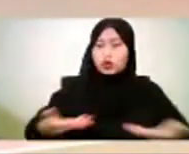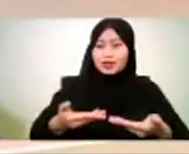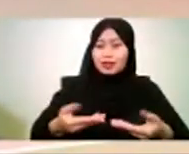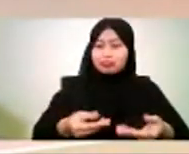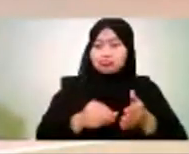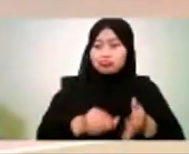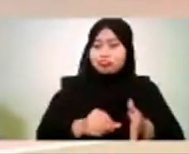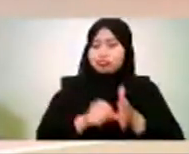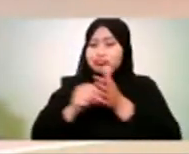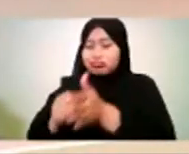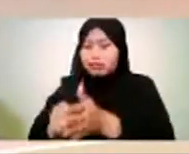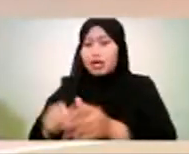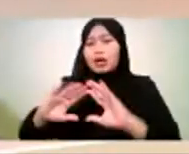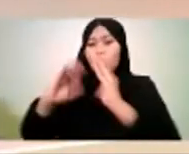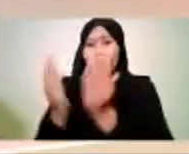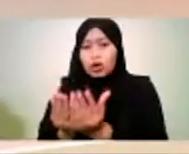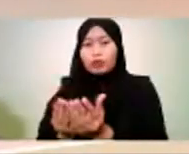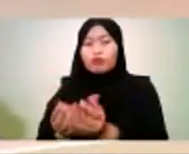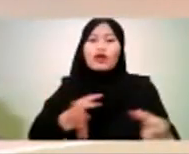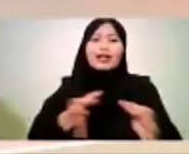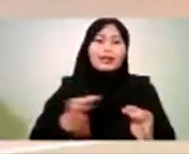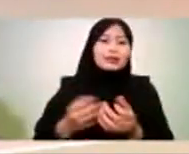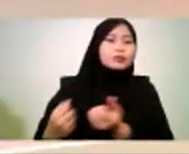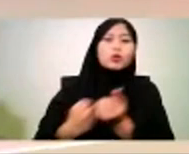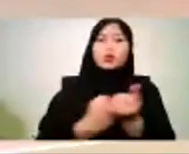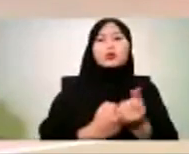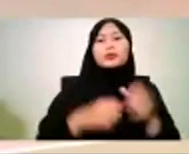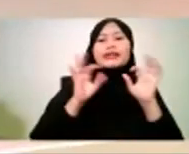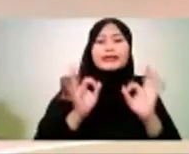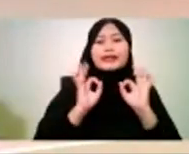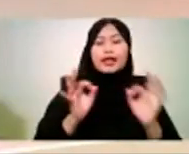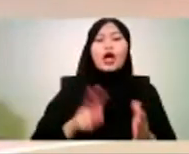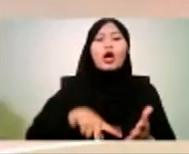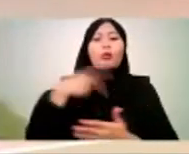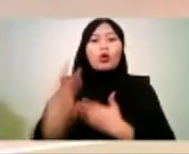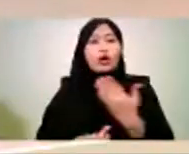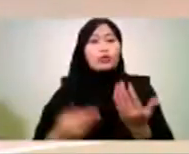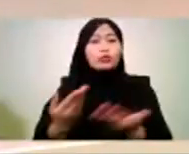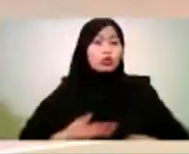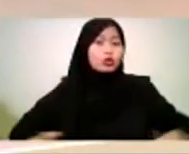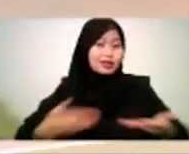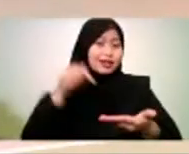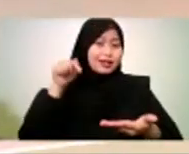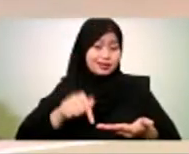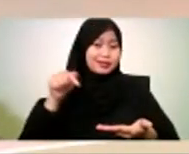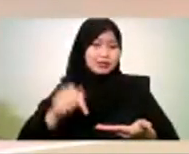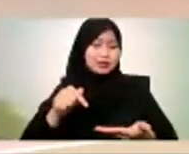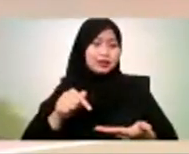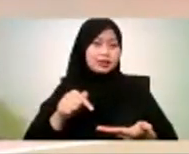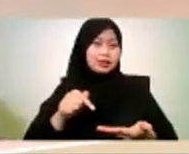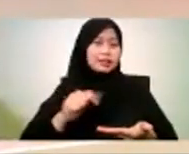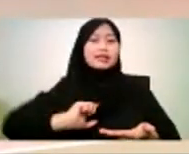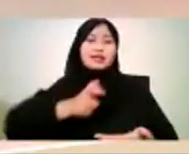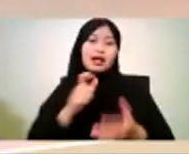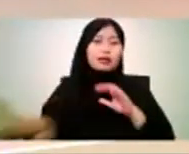Mada berupa fasilitasi penunjang perlengkapan pendidikan program sosial Bank Indonesia ini merupakan bentuk kontribusi